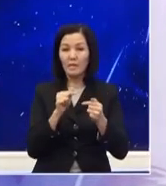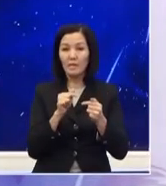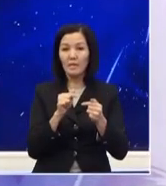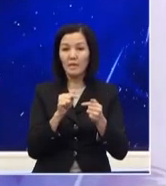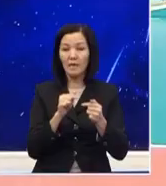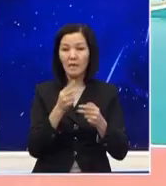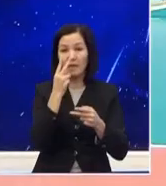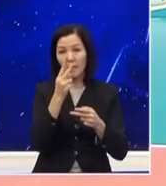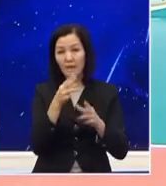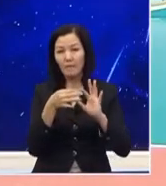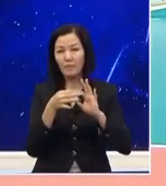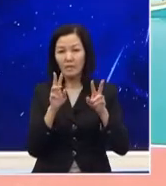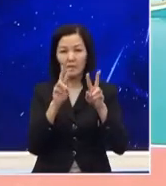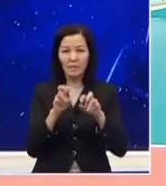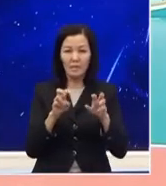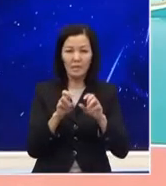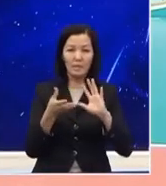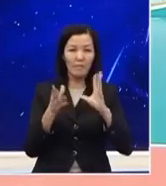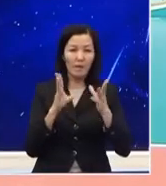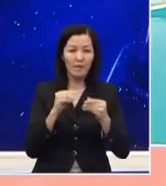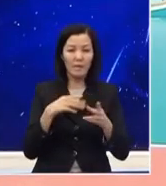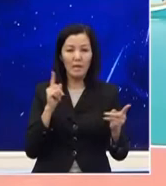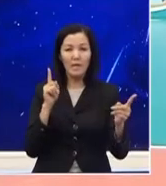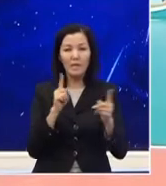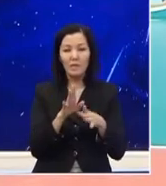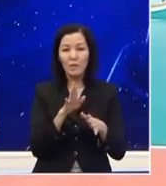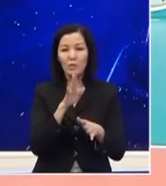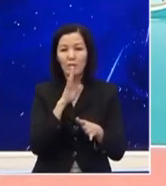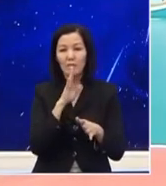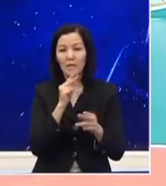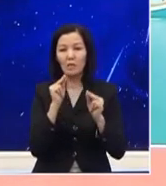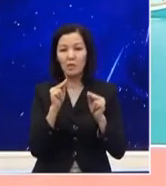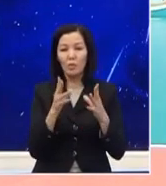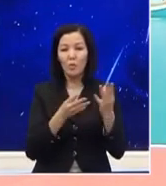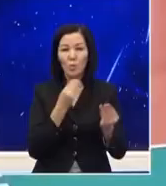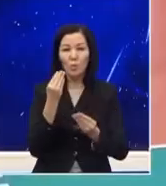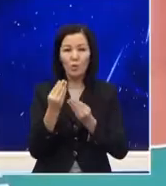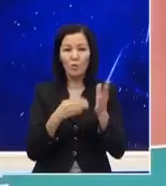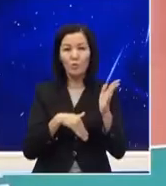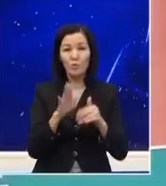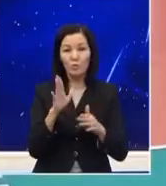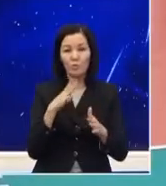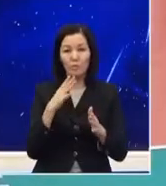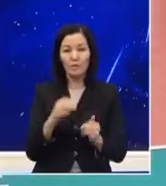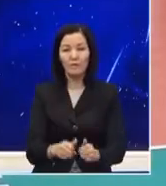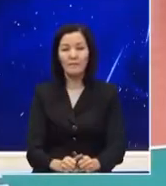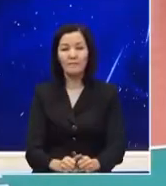аяқ алысын анықтап, зерттеп алғанбыз. Осы кездесуде қыздар нағыз командалық бірлікті көрсетті.